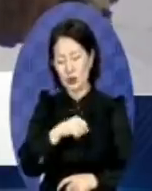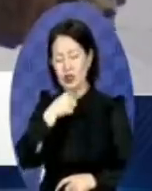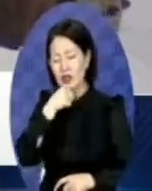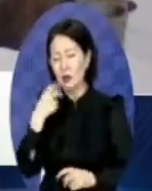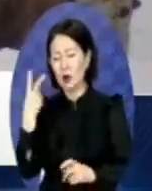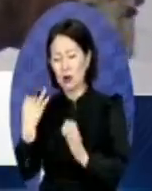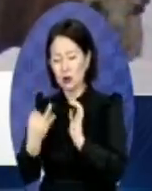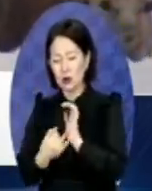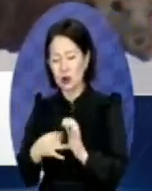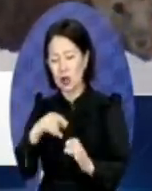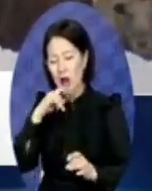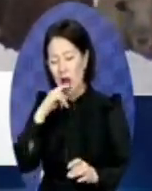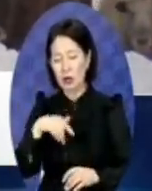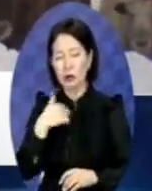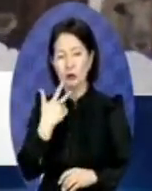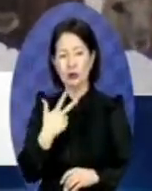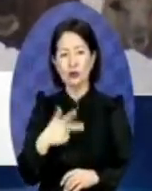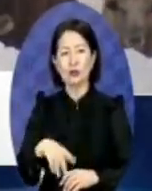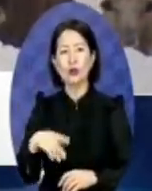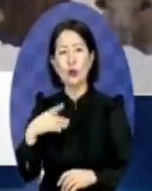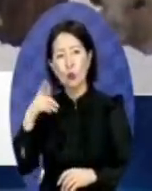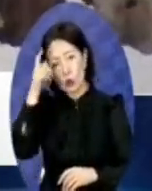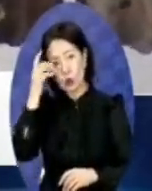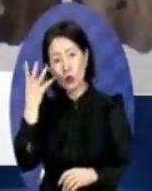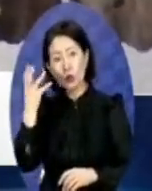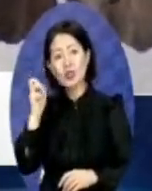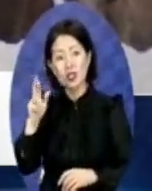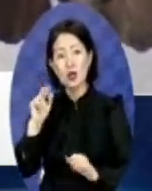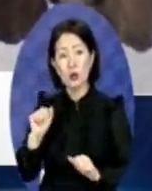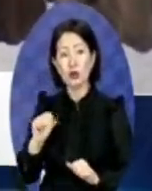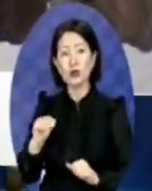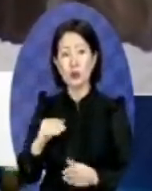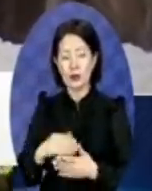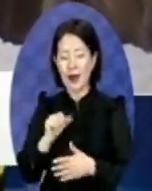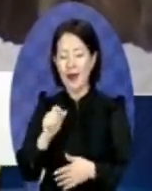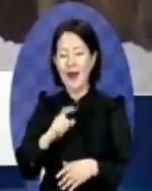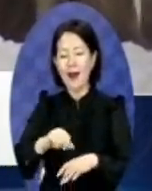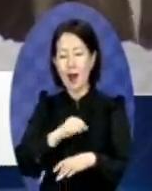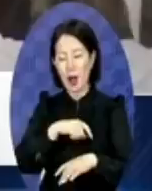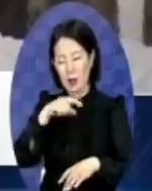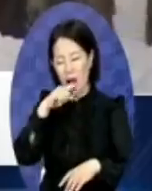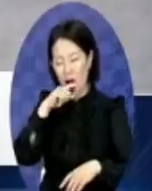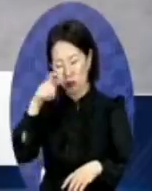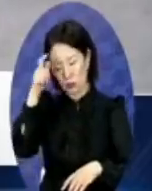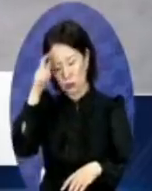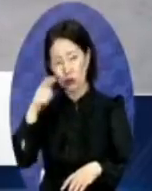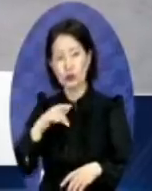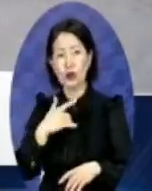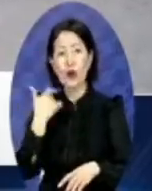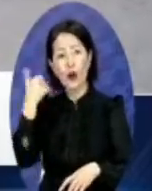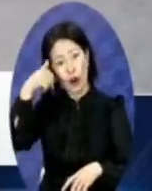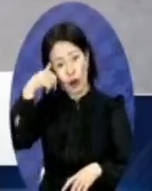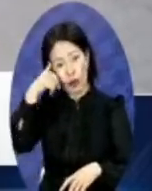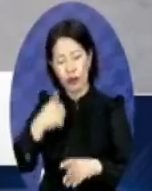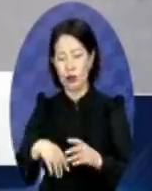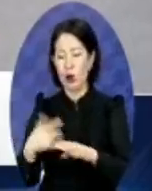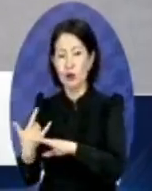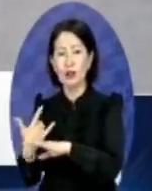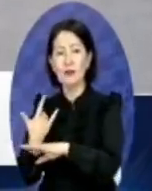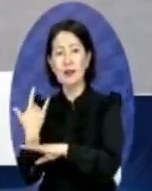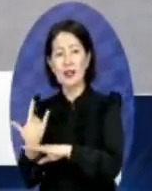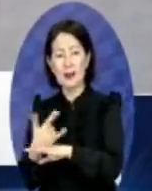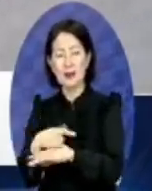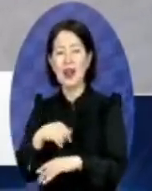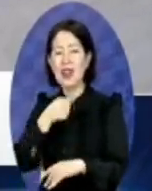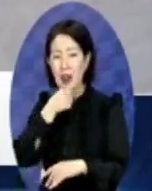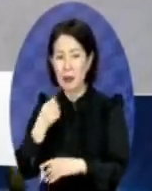адуу 3, үхэр 4 сая төгрөгэд байгаа юм байна. Арангай аймаг адуу, үхэр хонь, за өмнө говь, тэмээ, баян хонгор, ямааны тоогоор бусад